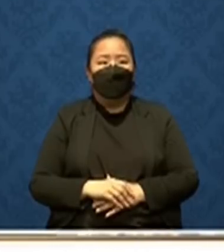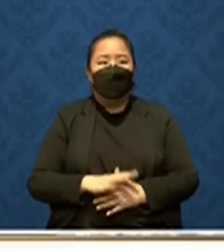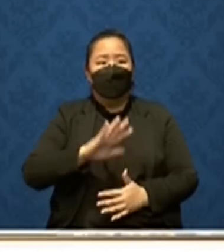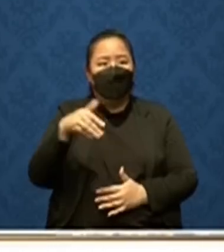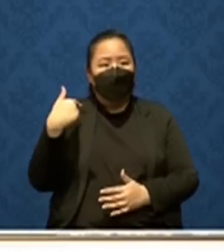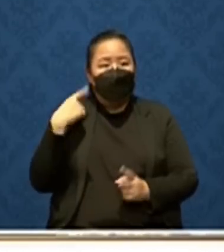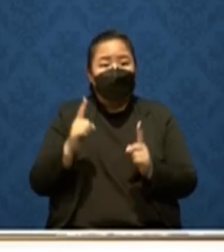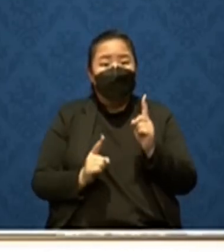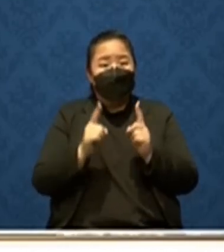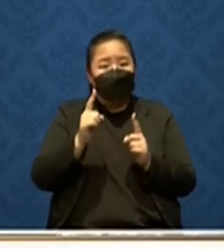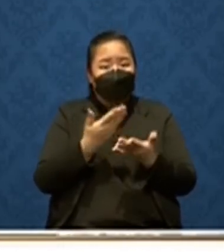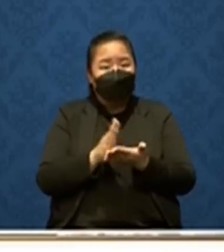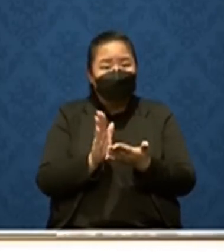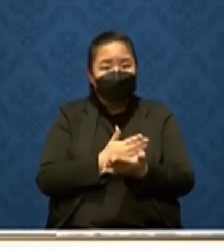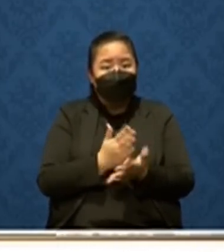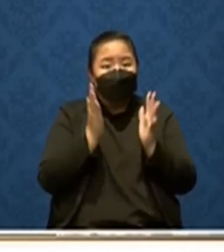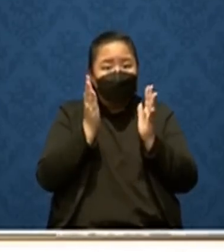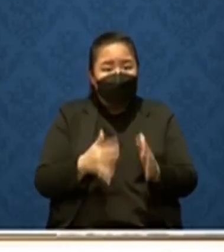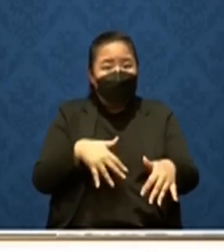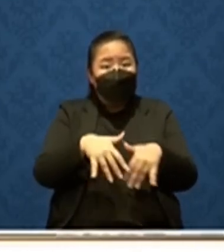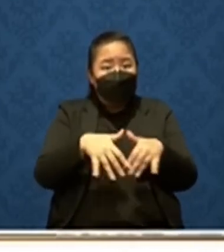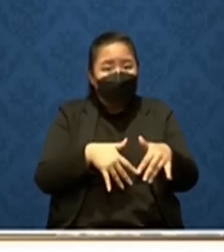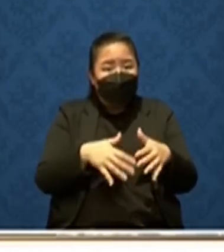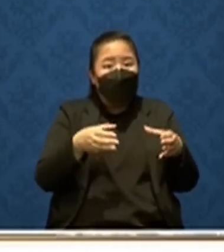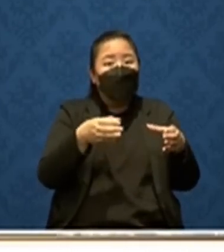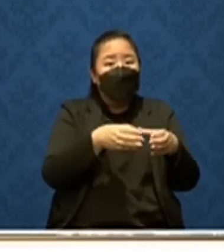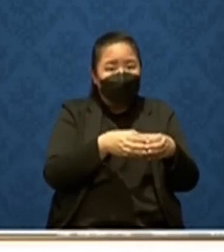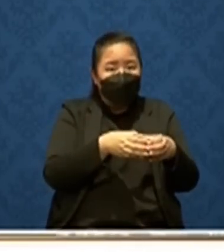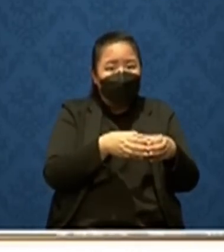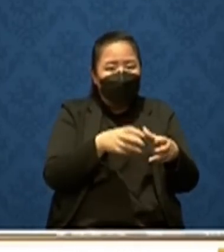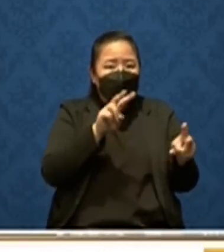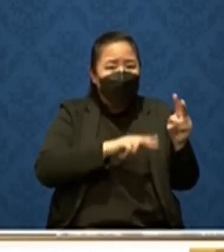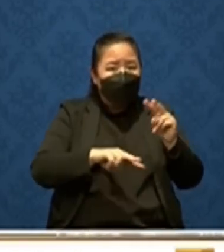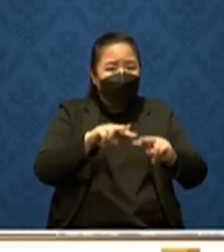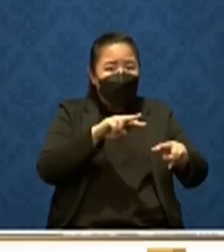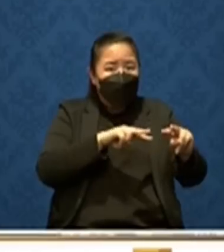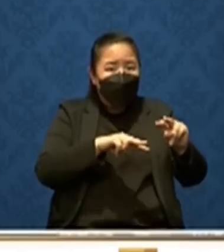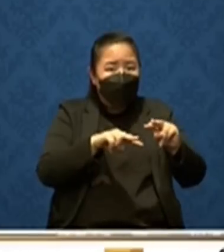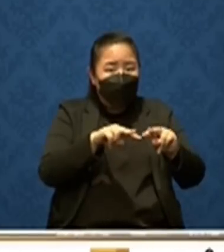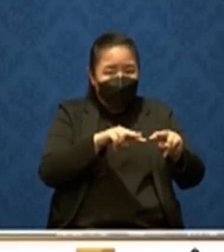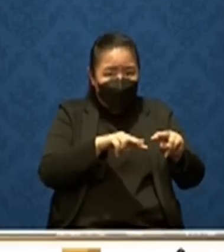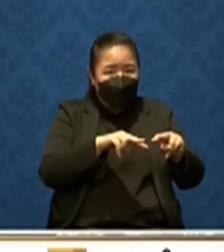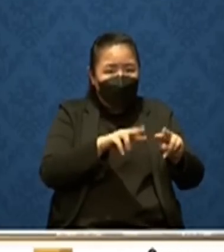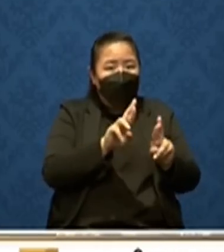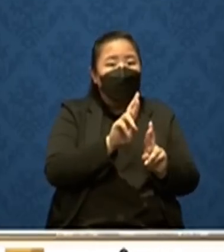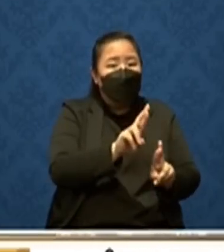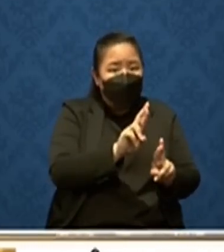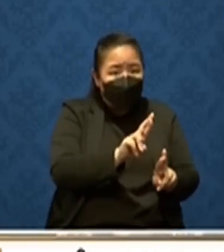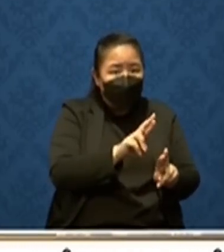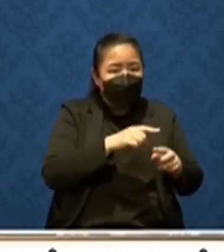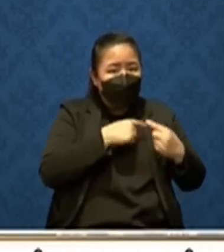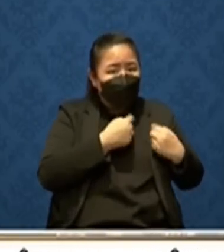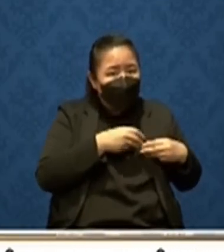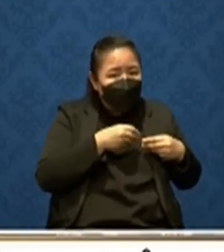เป็นเครื่องชี้วัดแบ่งพี่น้องประชาชนที่เป็นกลุ่มเสี่ยงที่ช่องดูแลอย่างมีโปรหมดระวังอย่างใส่